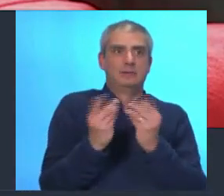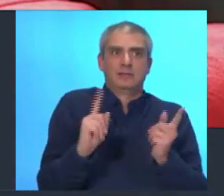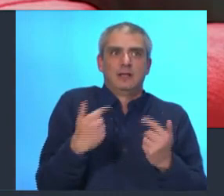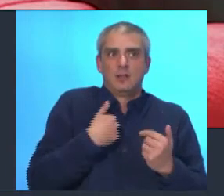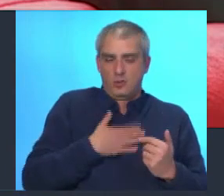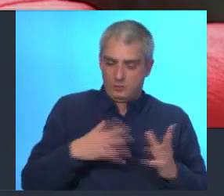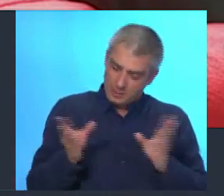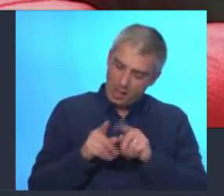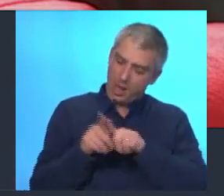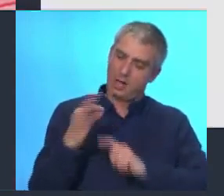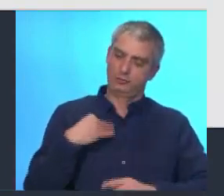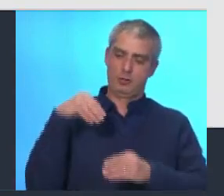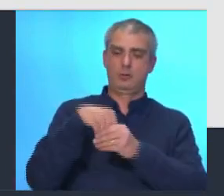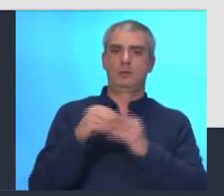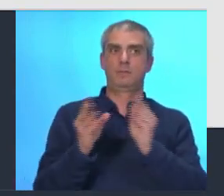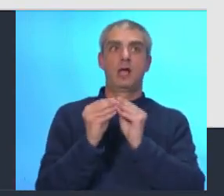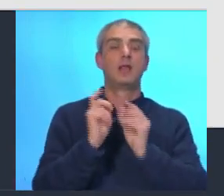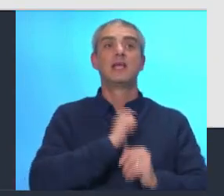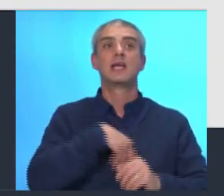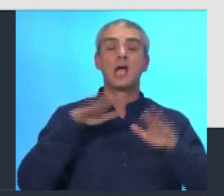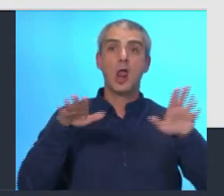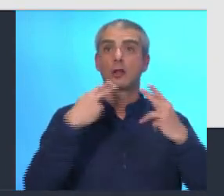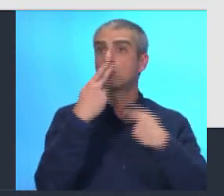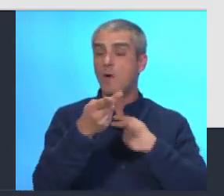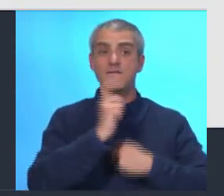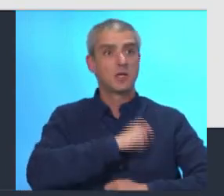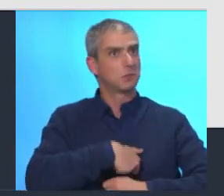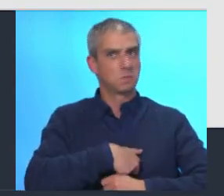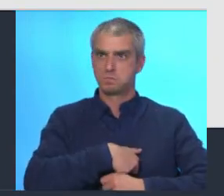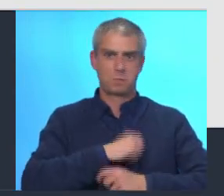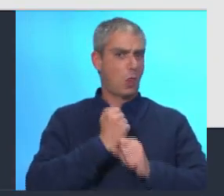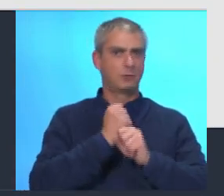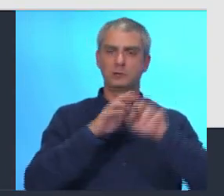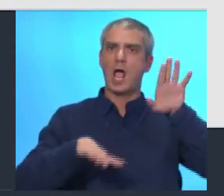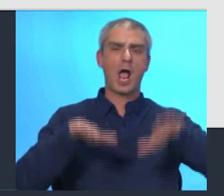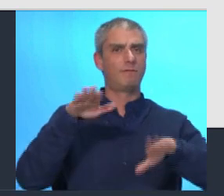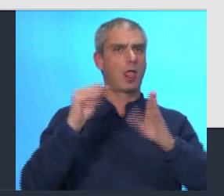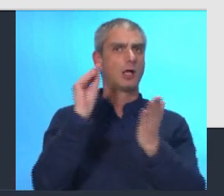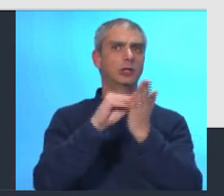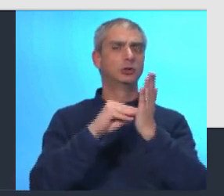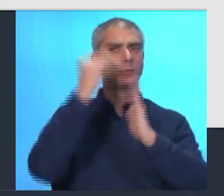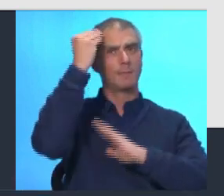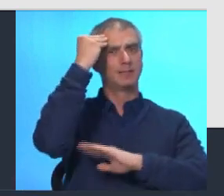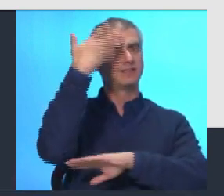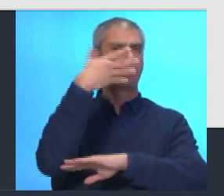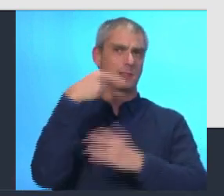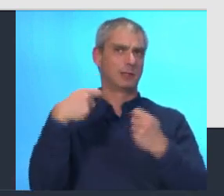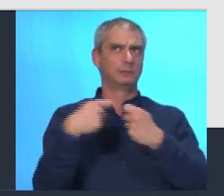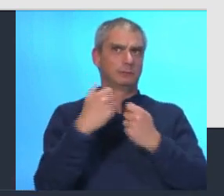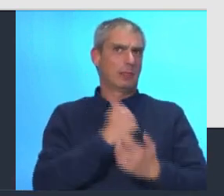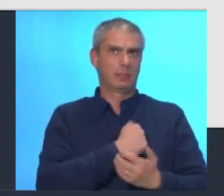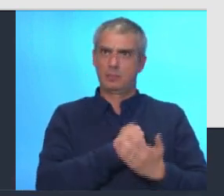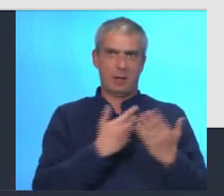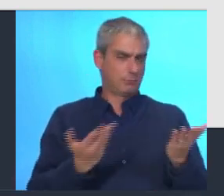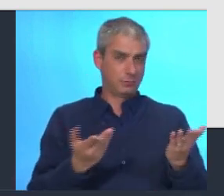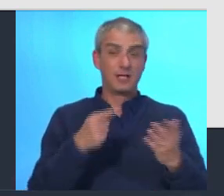שיהיה לי פשוט שם אח. מעיריית לוד נמסר כי העירייה אינה מפלה רישום לבתי הספר הממלכתיים על רקע דתי. אשר לבית